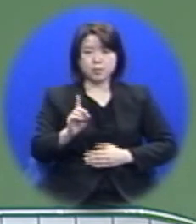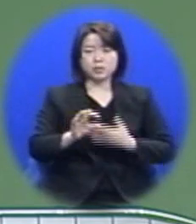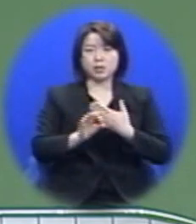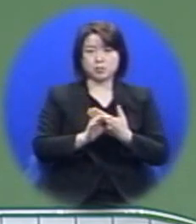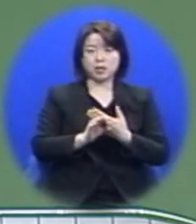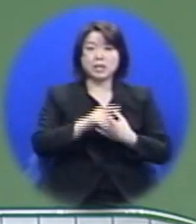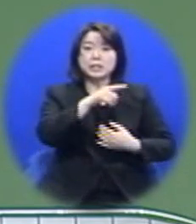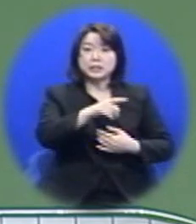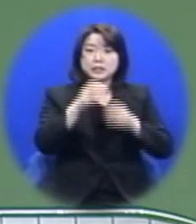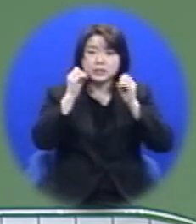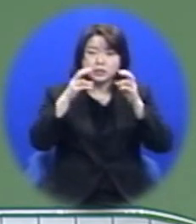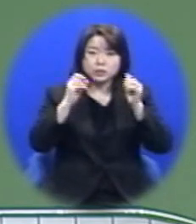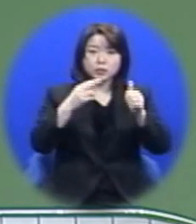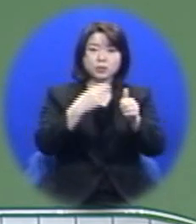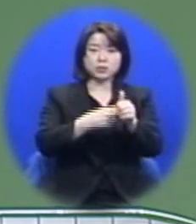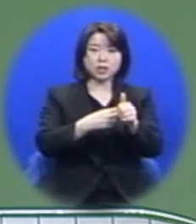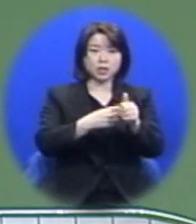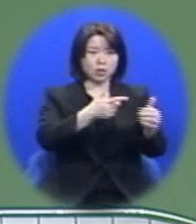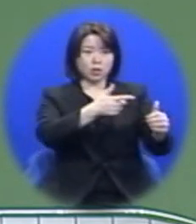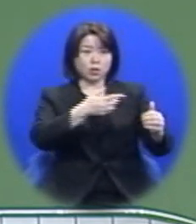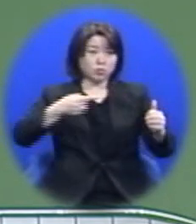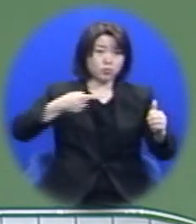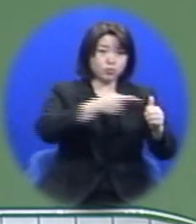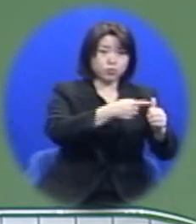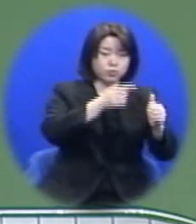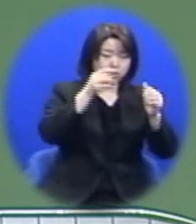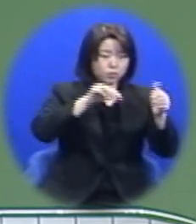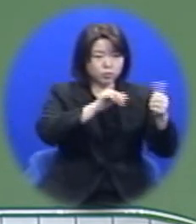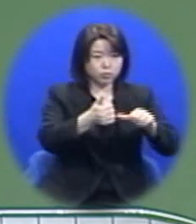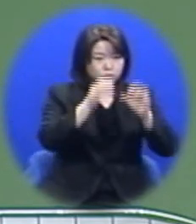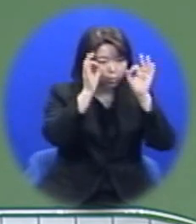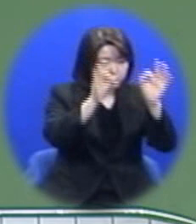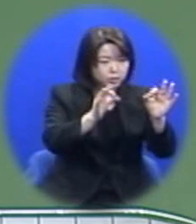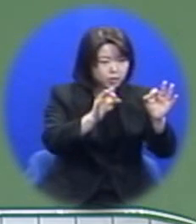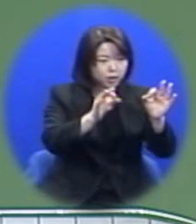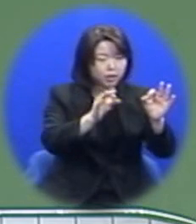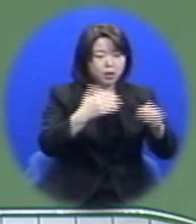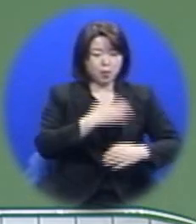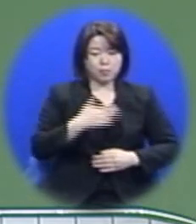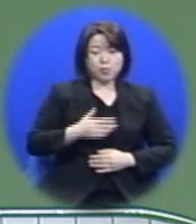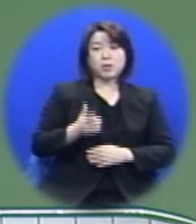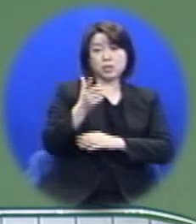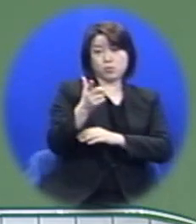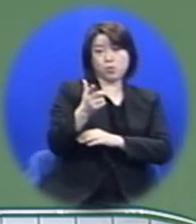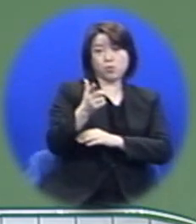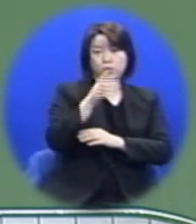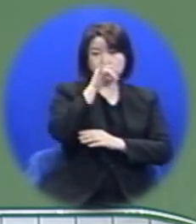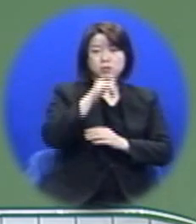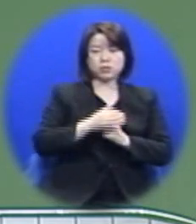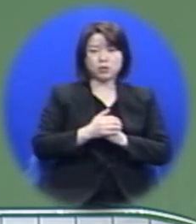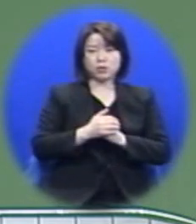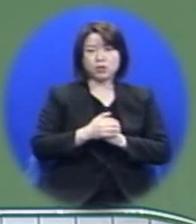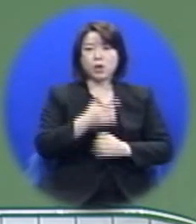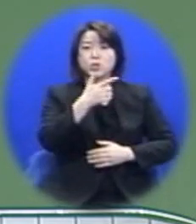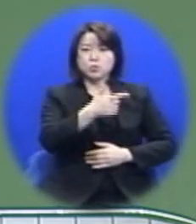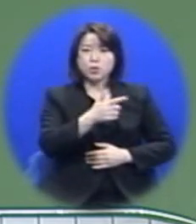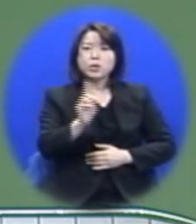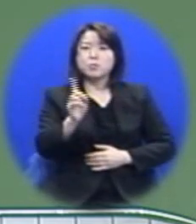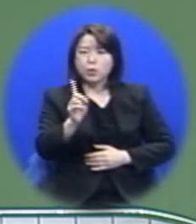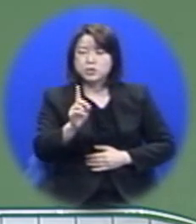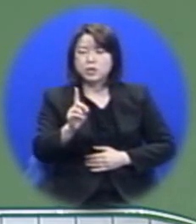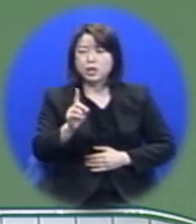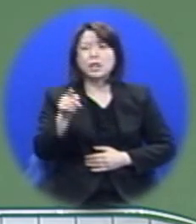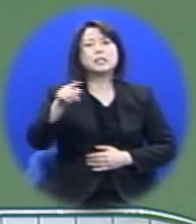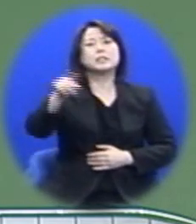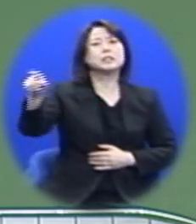그 선교사들을 죽이고 보니까 그 선교사들이 총을 가지고 있었습니다. 총이 어떤 건지 그들도